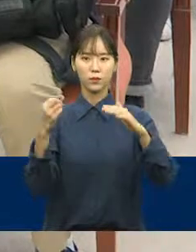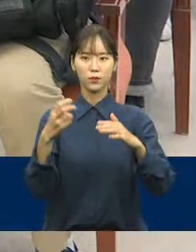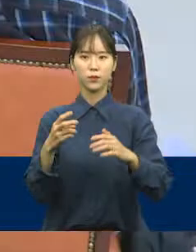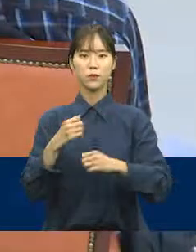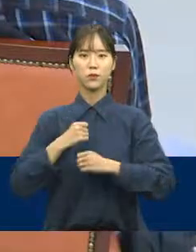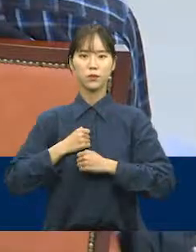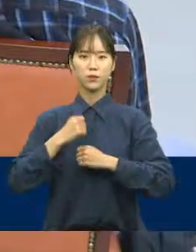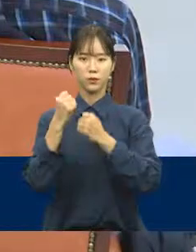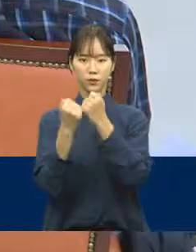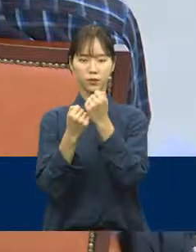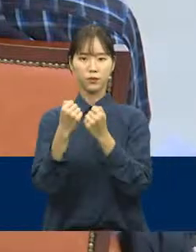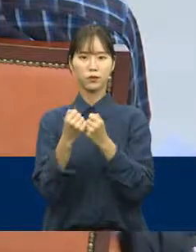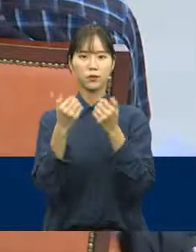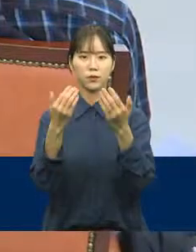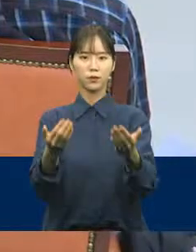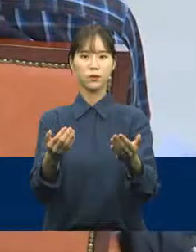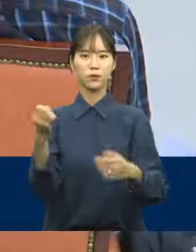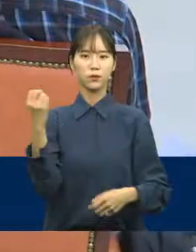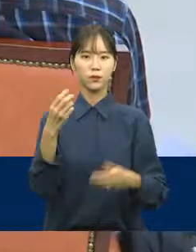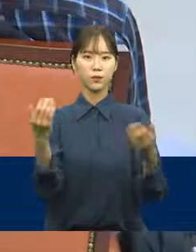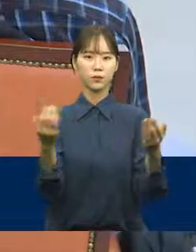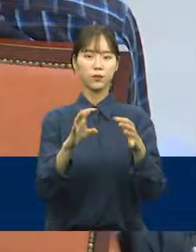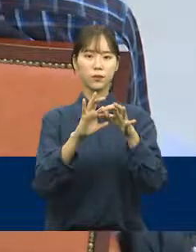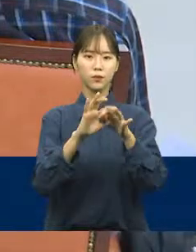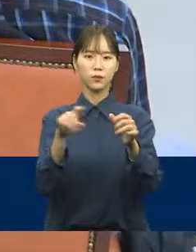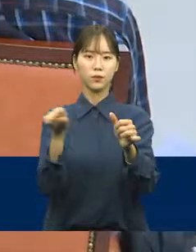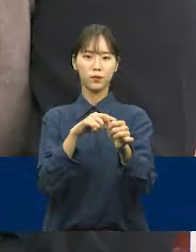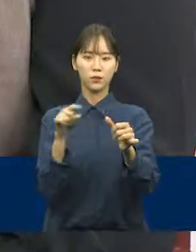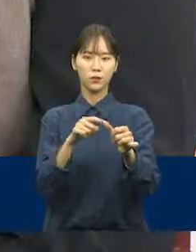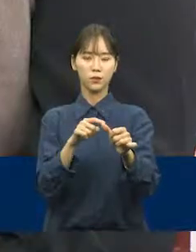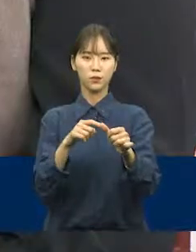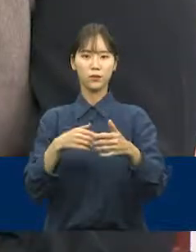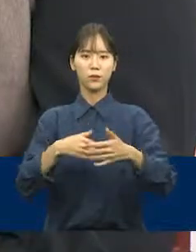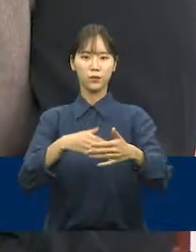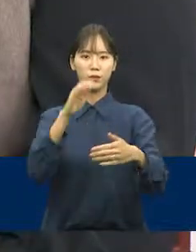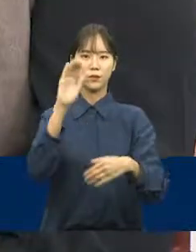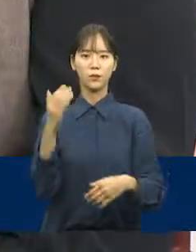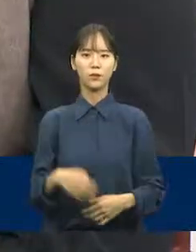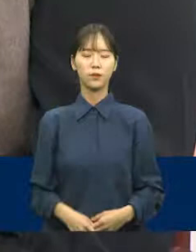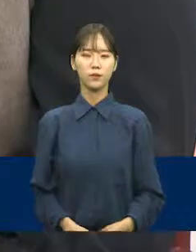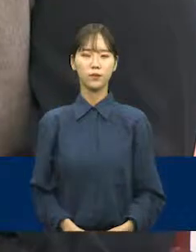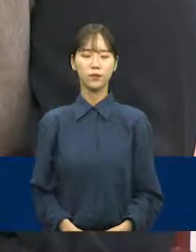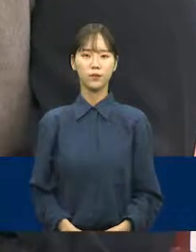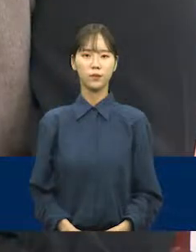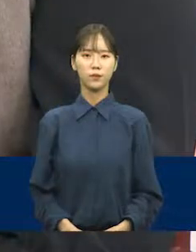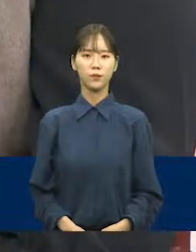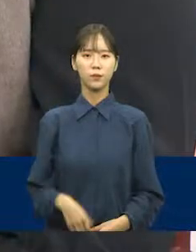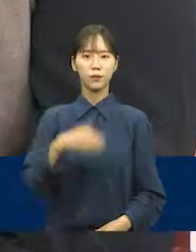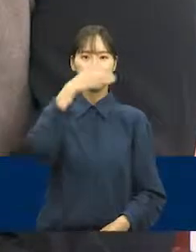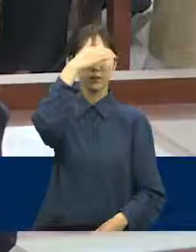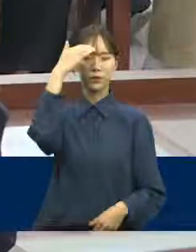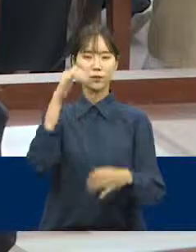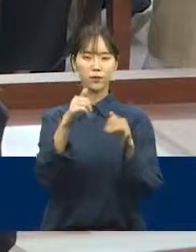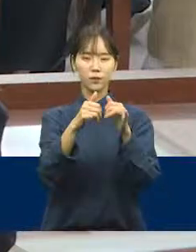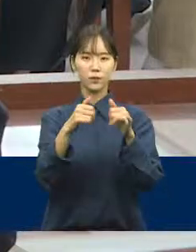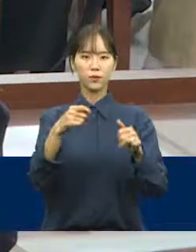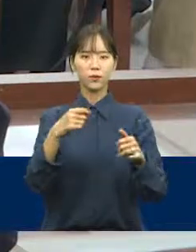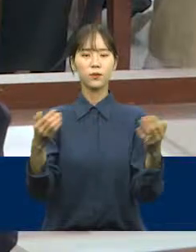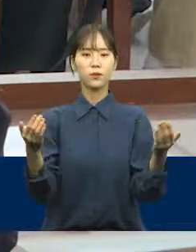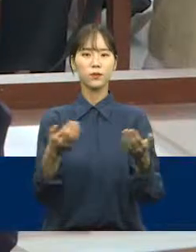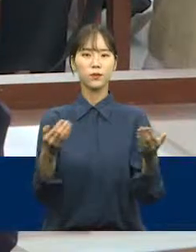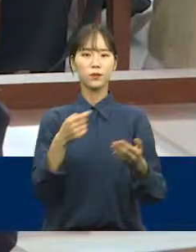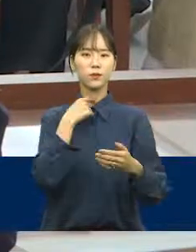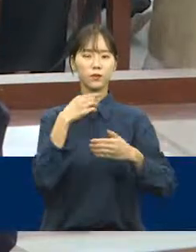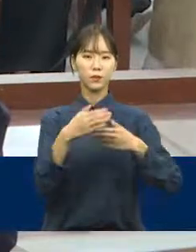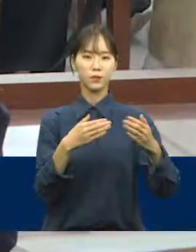내용과 유의 사항을 설명하고 근무 와 관련된 노동분야 교육도 함께 실시했습니다 이번 청년